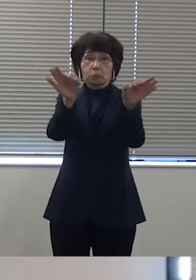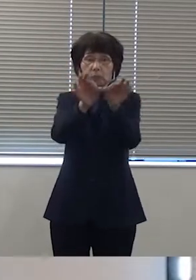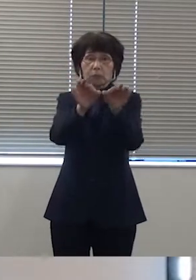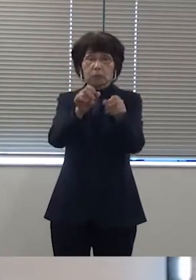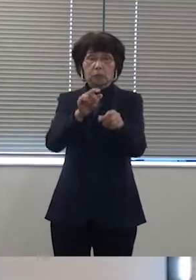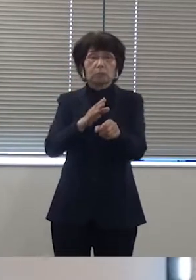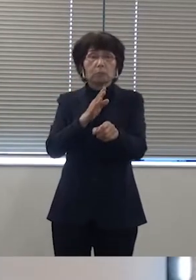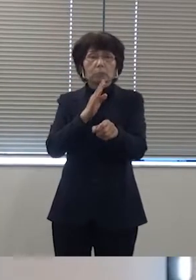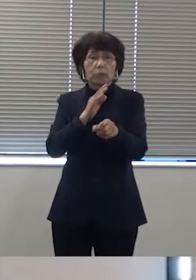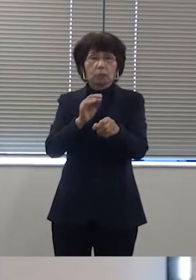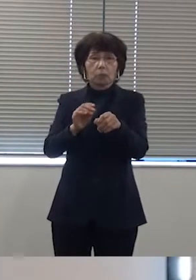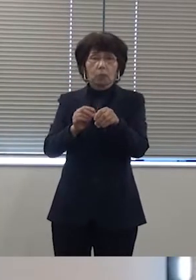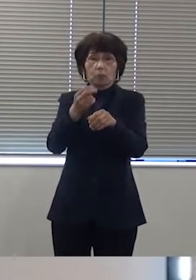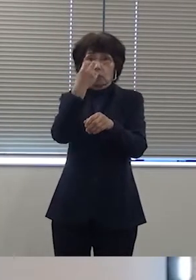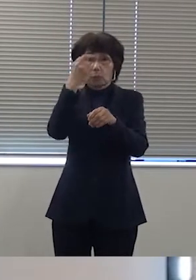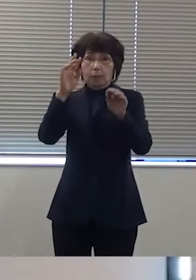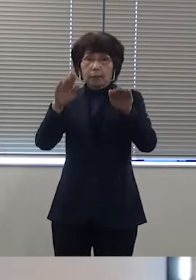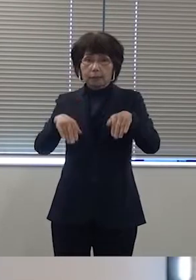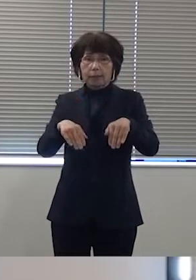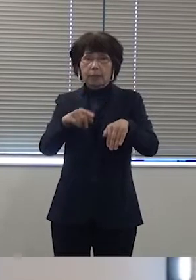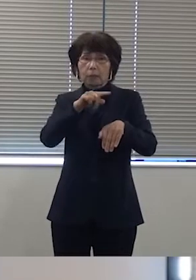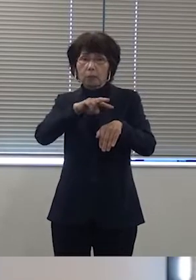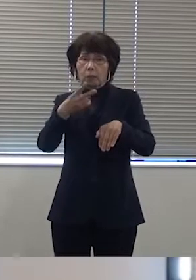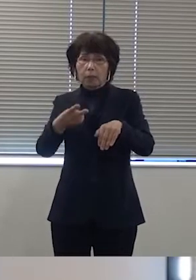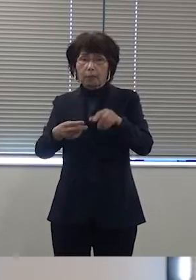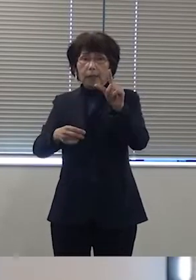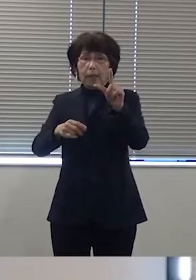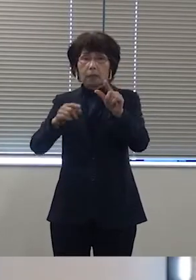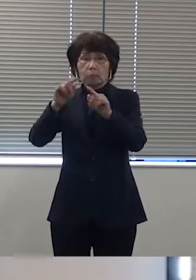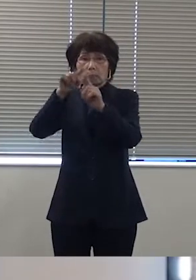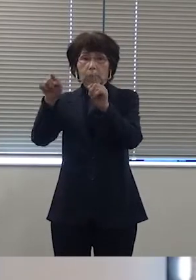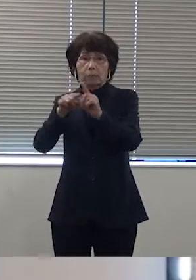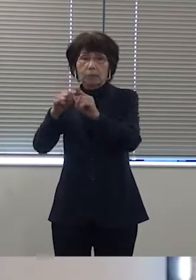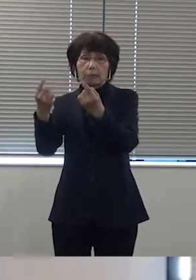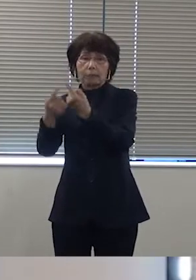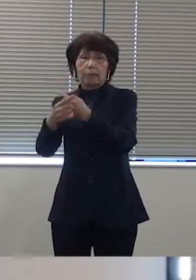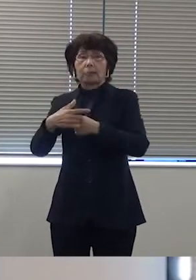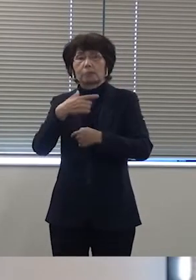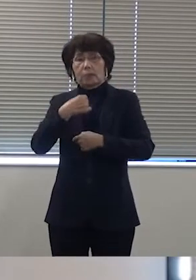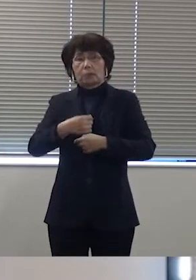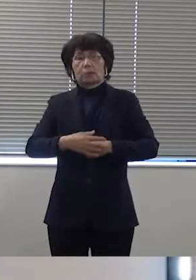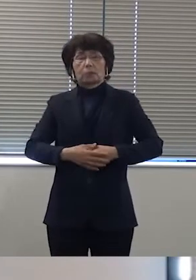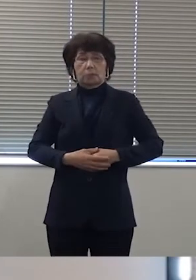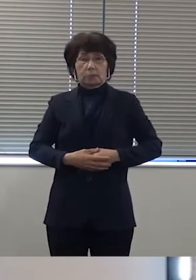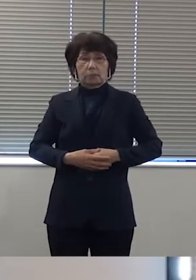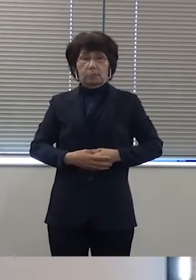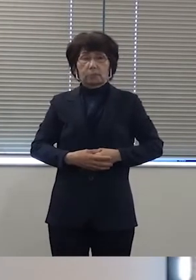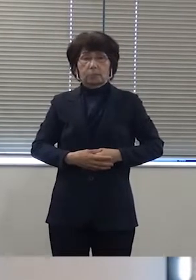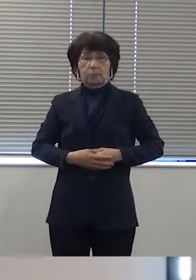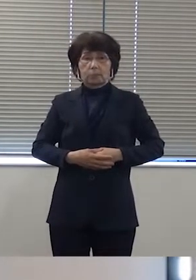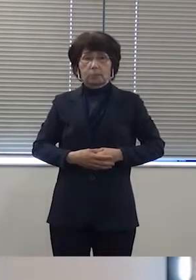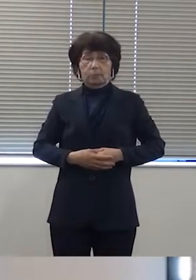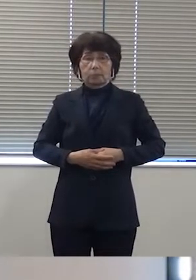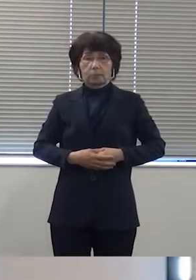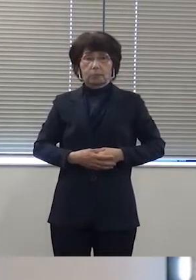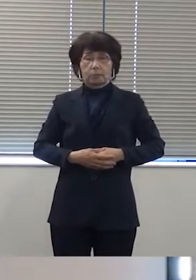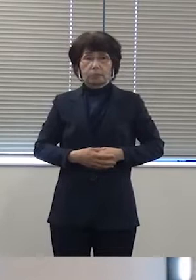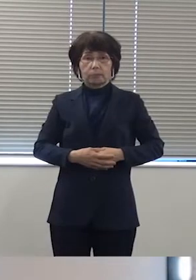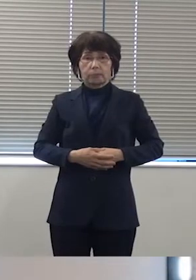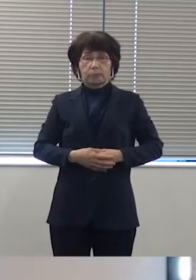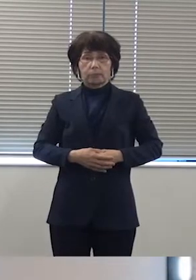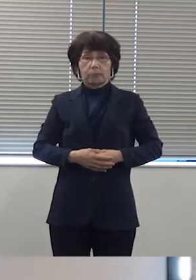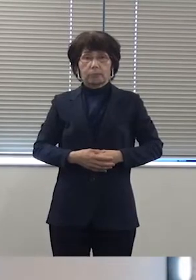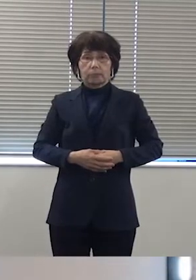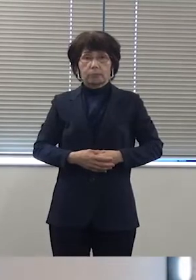を検討するものでございます。そしてまた少しかなり飛びまして、22ページをお願いいたします